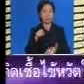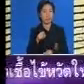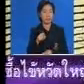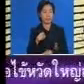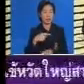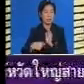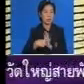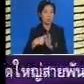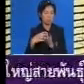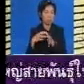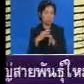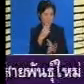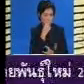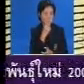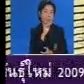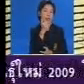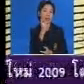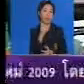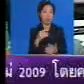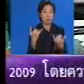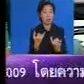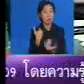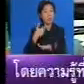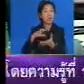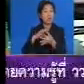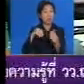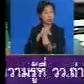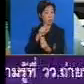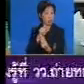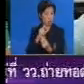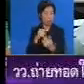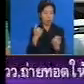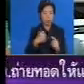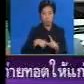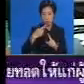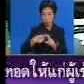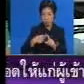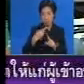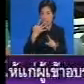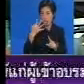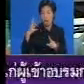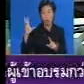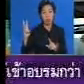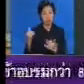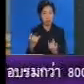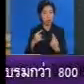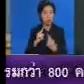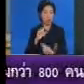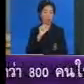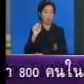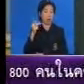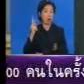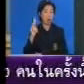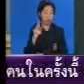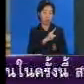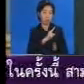ยังเป็นปัจจัยที่ต้องติดตามอย่างใกล้ชิดครับเป็นการรายงานภาวะเศรษฐกิจการคลังไตรมาสที่ 2นะครับของสำนักงานเศรษฐกิจและการคลังหรือสสค